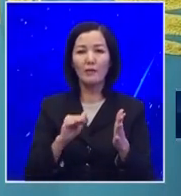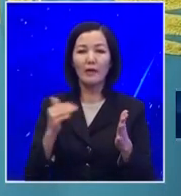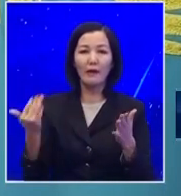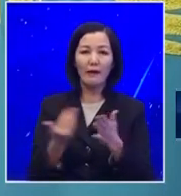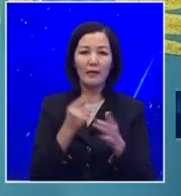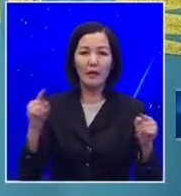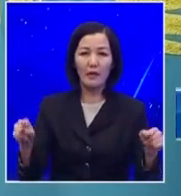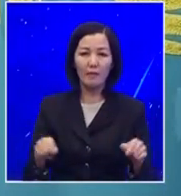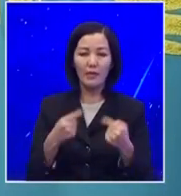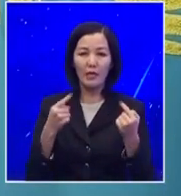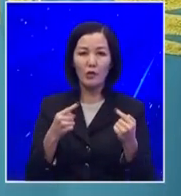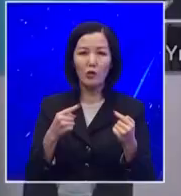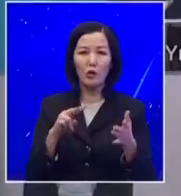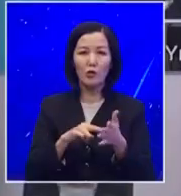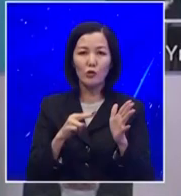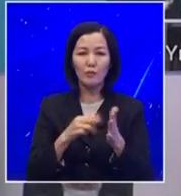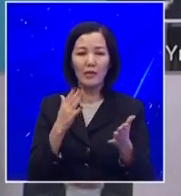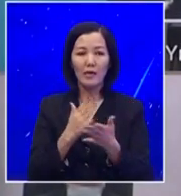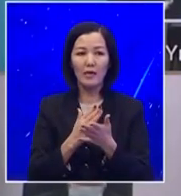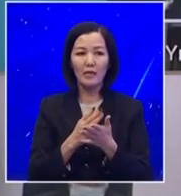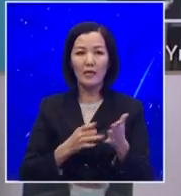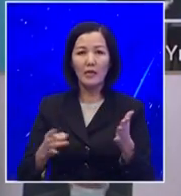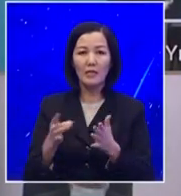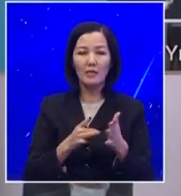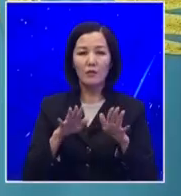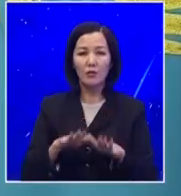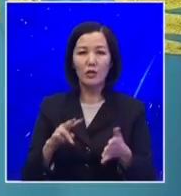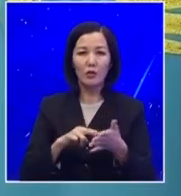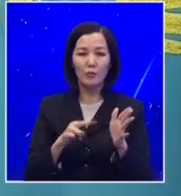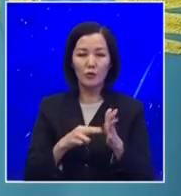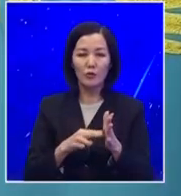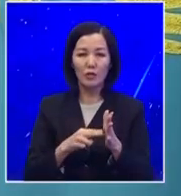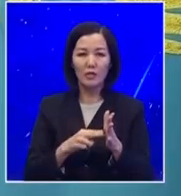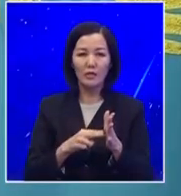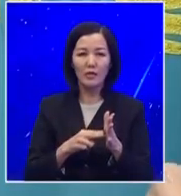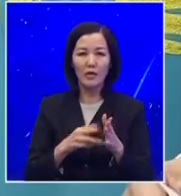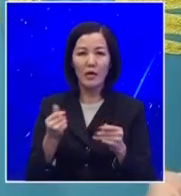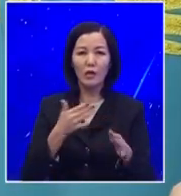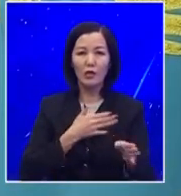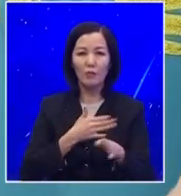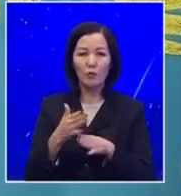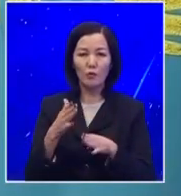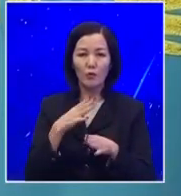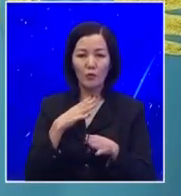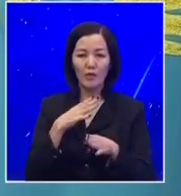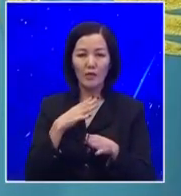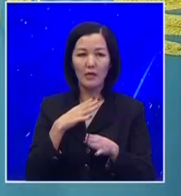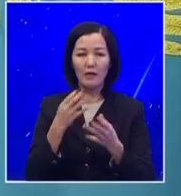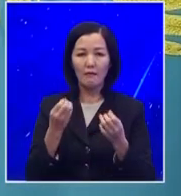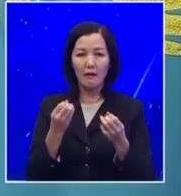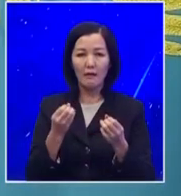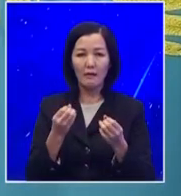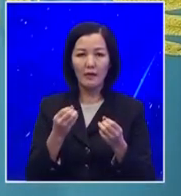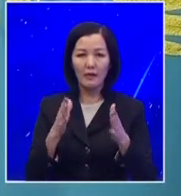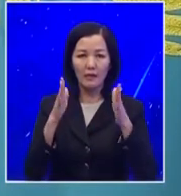келтіру жоспарлануда. Республикалық және жергілікті бюджеттен қаражат бөлінуде, одан басқа